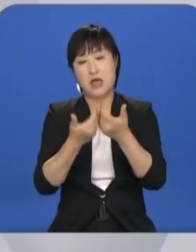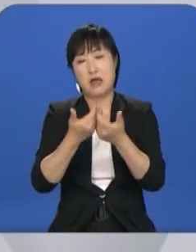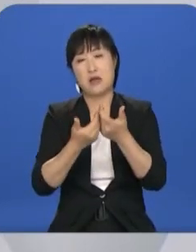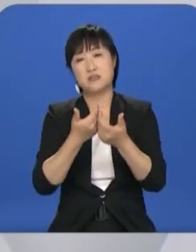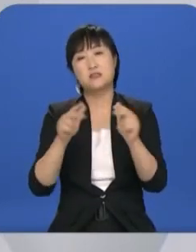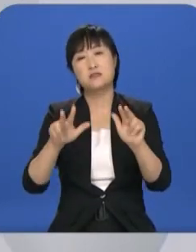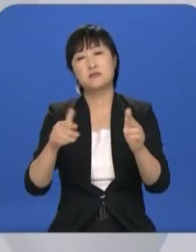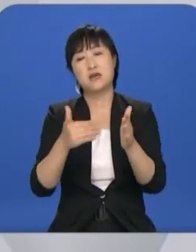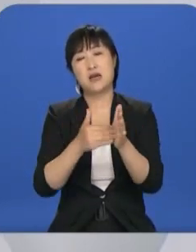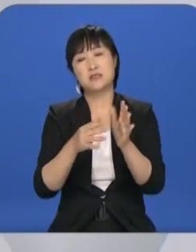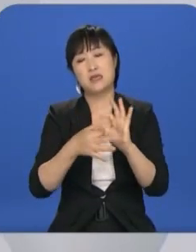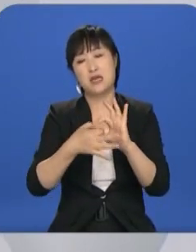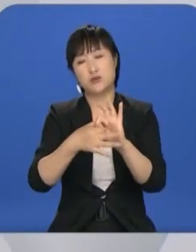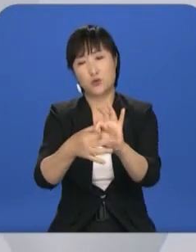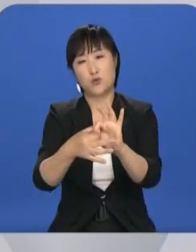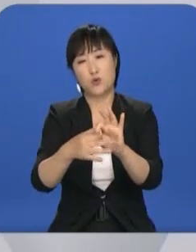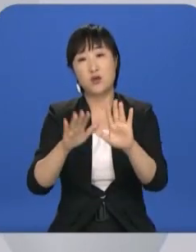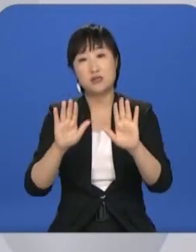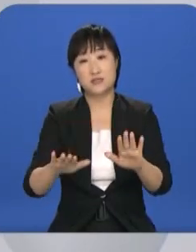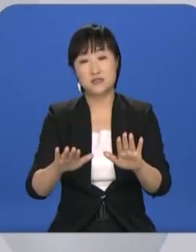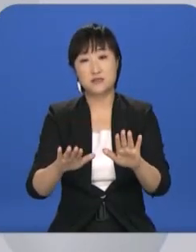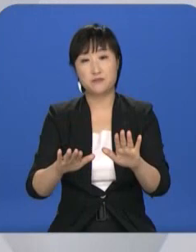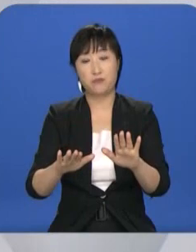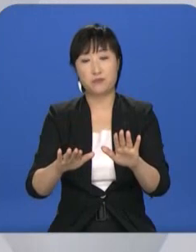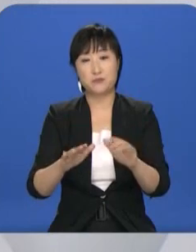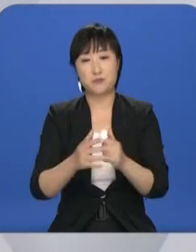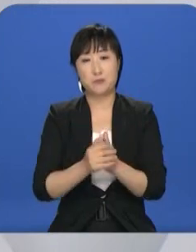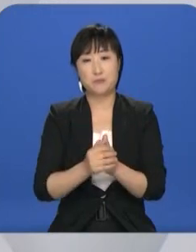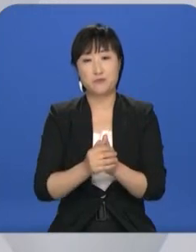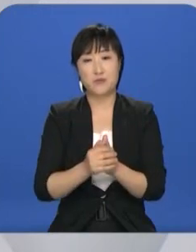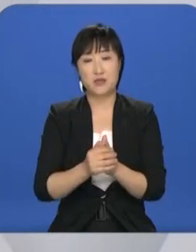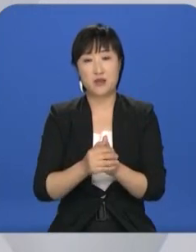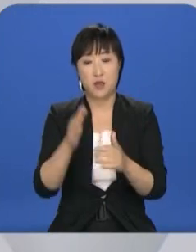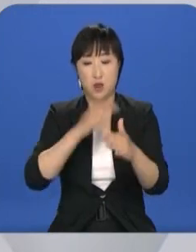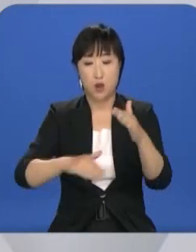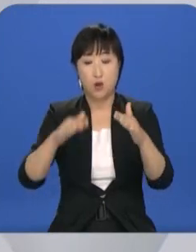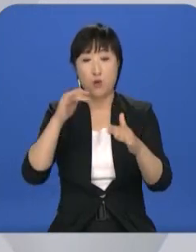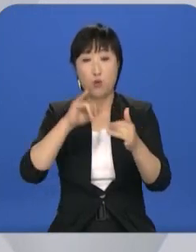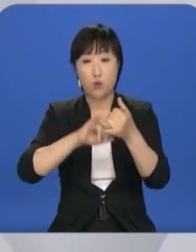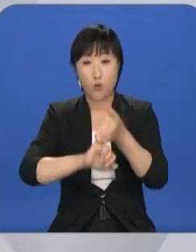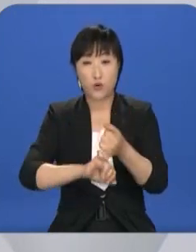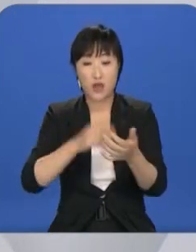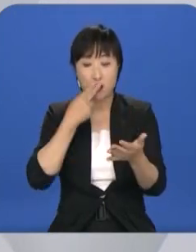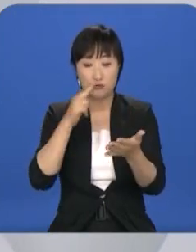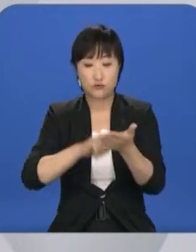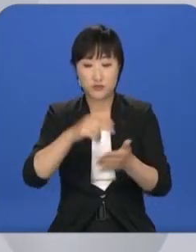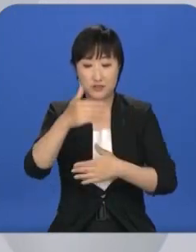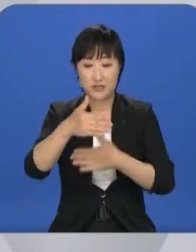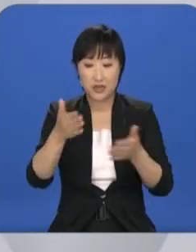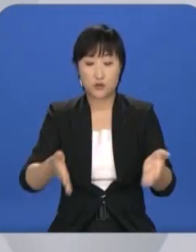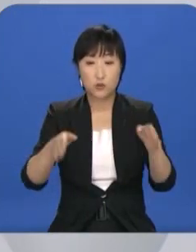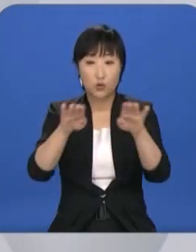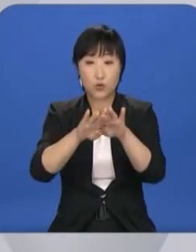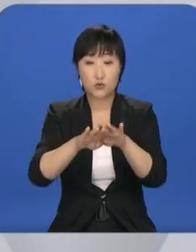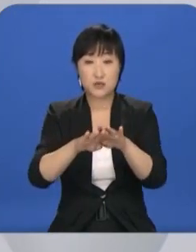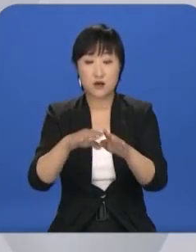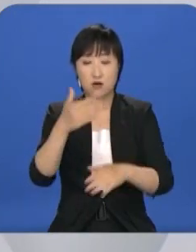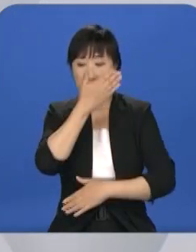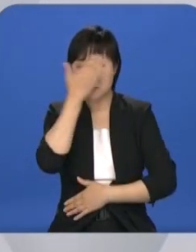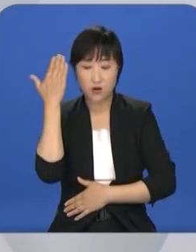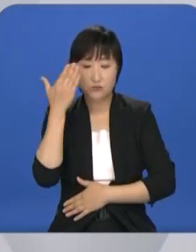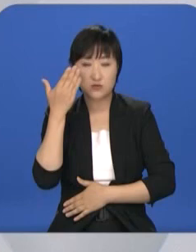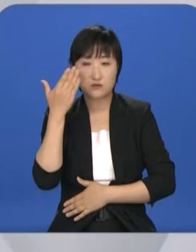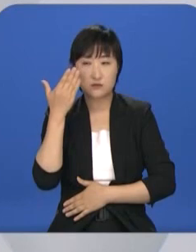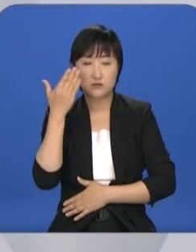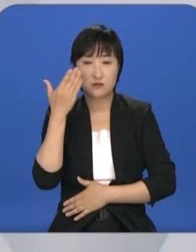갈등이 아직까지 있습니다. 예, 저는 경선 때부터 공약 우체통을 통해서 젊은 층과 소통해 왔고